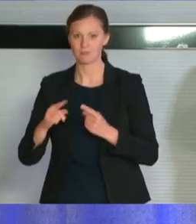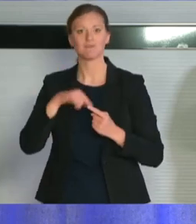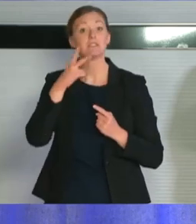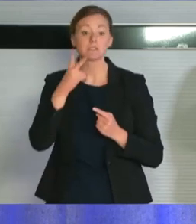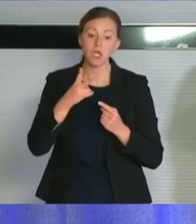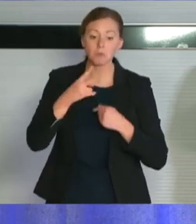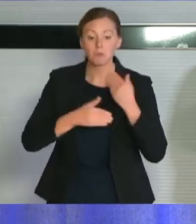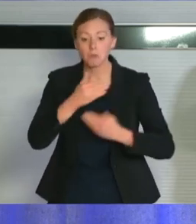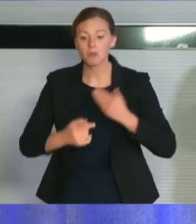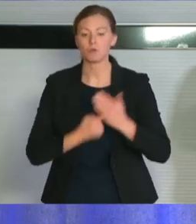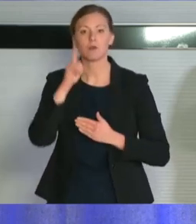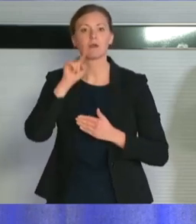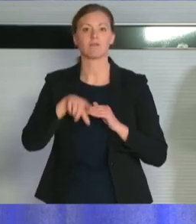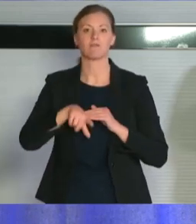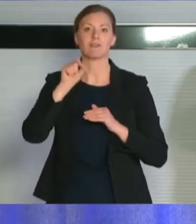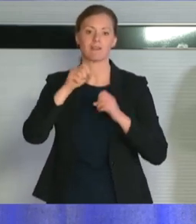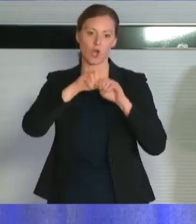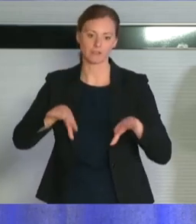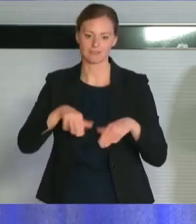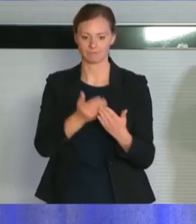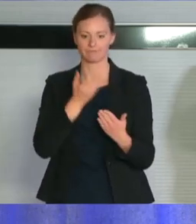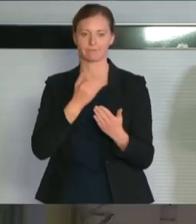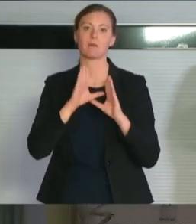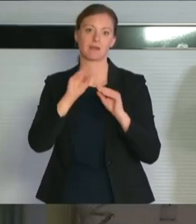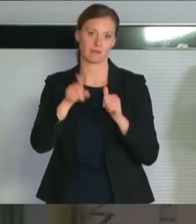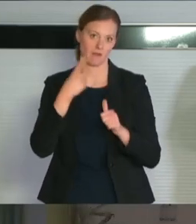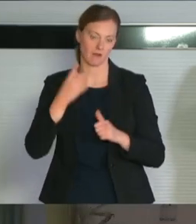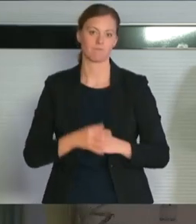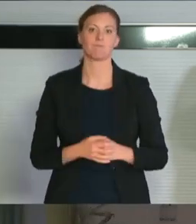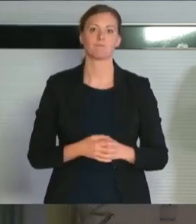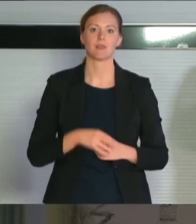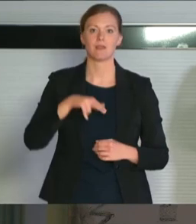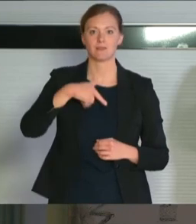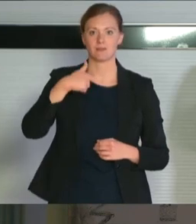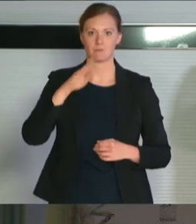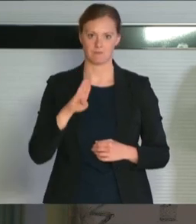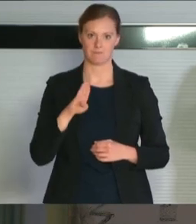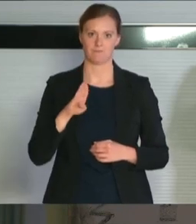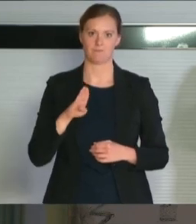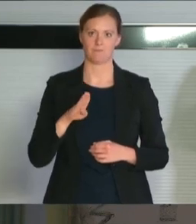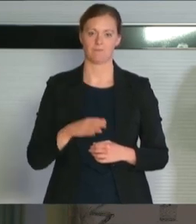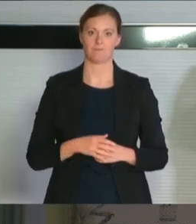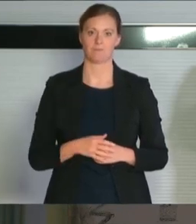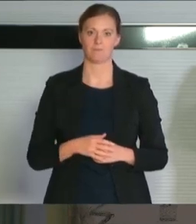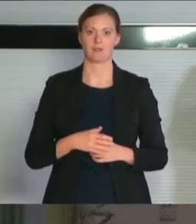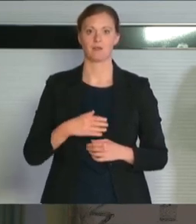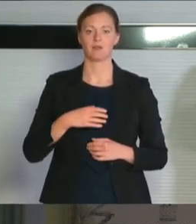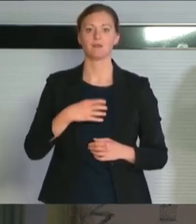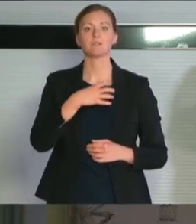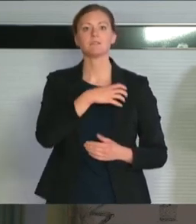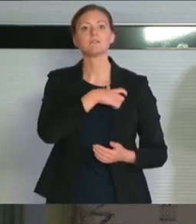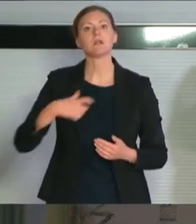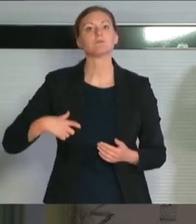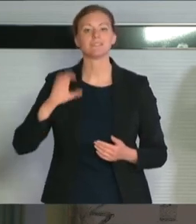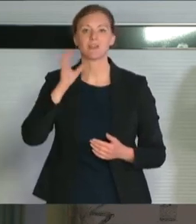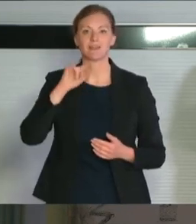kan finne løsninger for å gi bedre tall på. Da er det NTB, og så kan VG gjøre seg klar etterpå. Spørsmål til statsminister Erna Solberg.